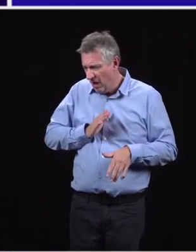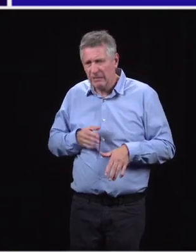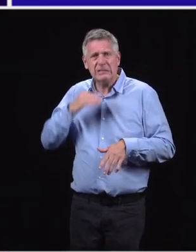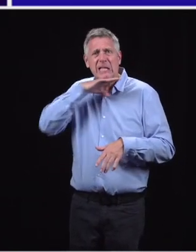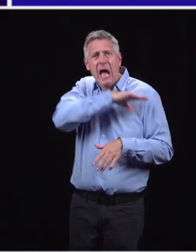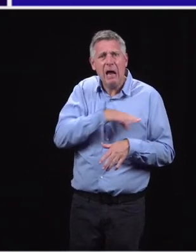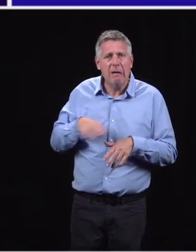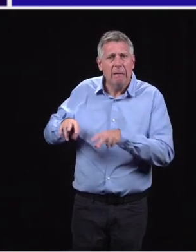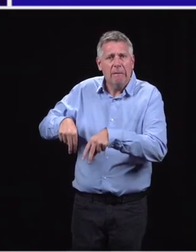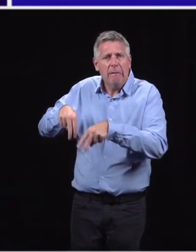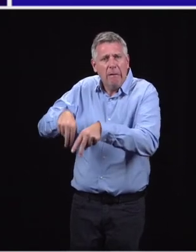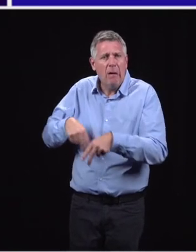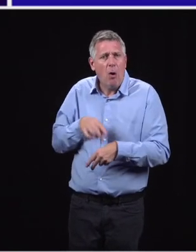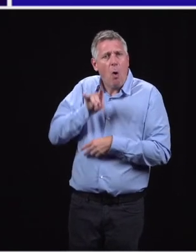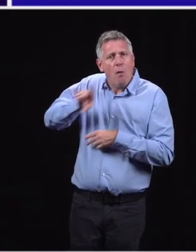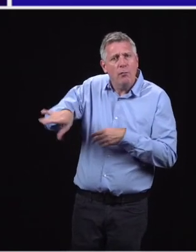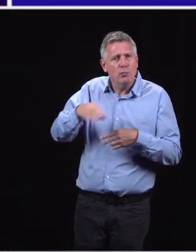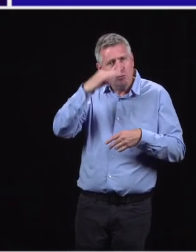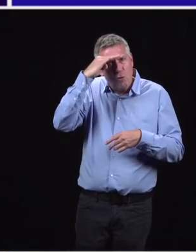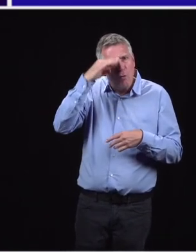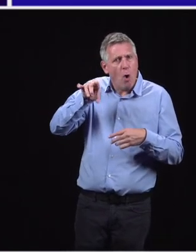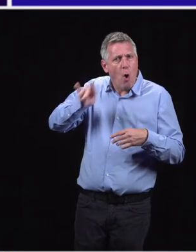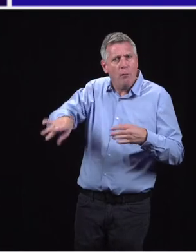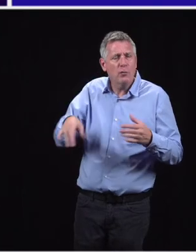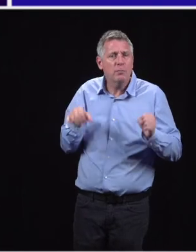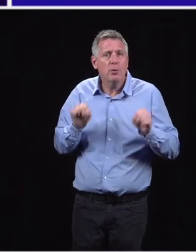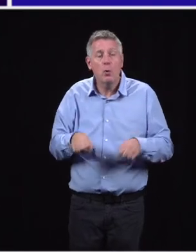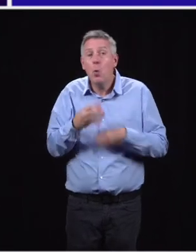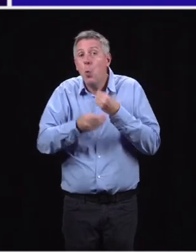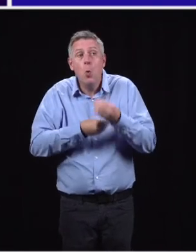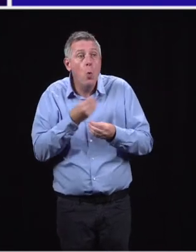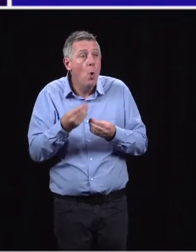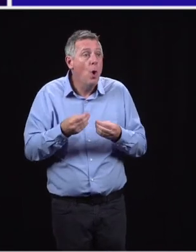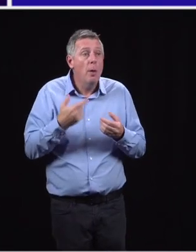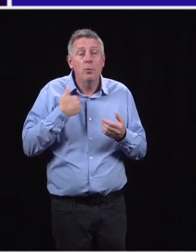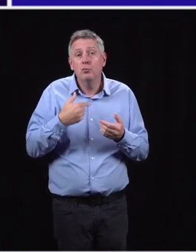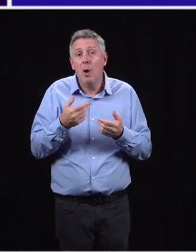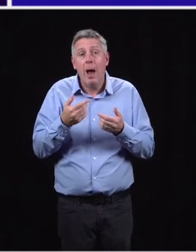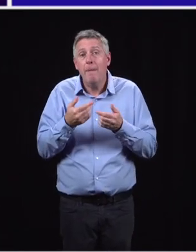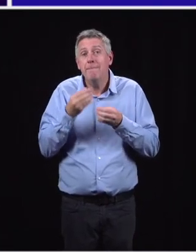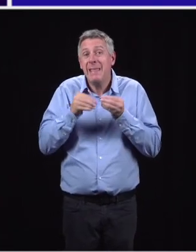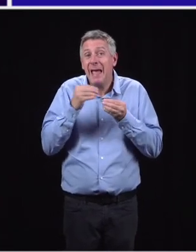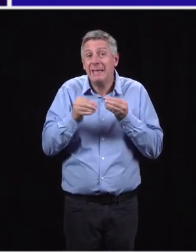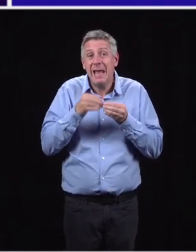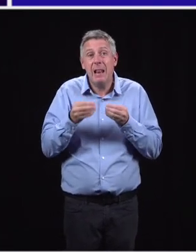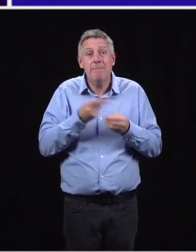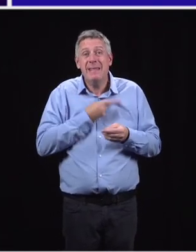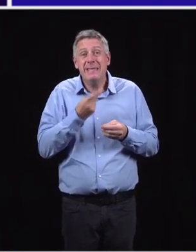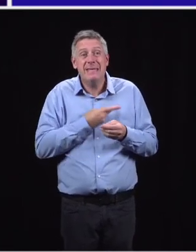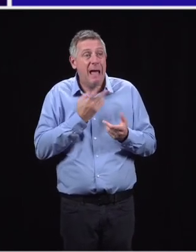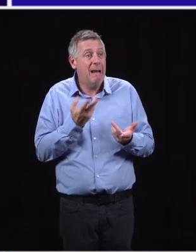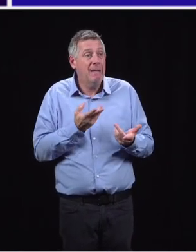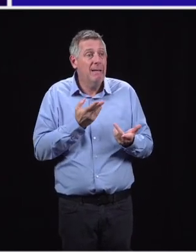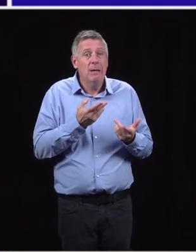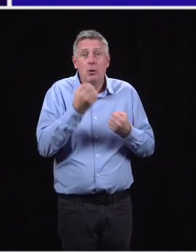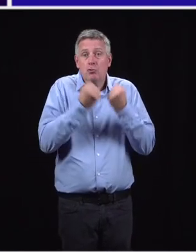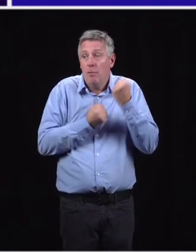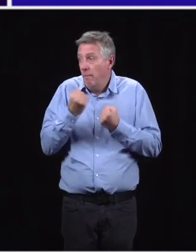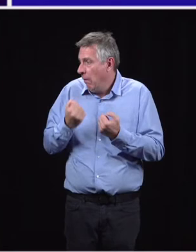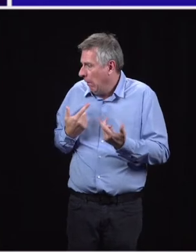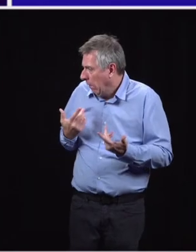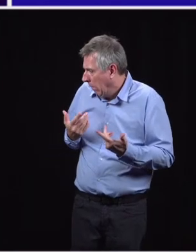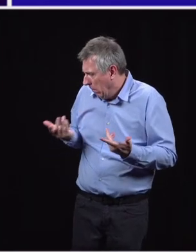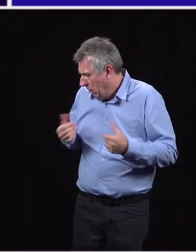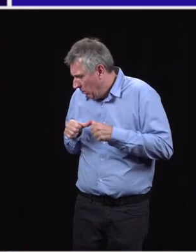pas avoir des personnes peut-être qui ont besoin d'une particulière parce qu'ils ont avoir un matériel médical etc et certains chauffeurs ne sachant pas comment